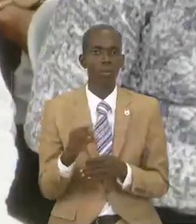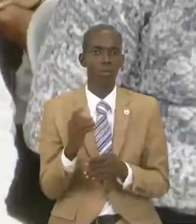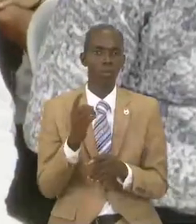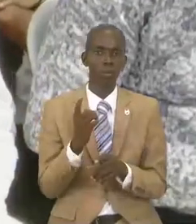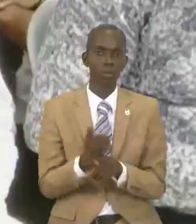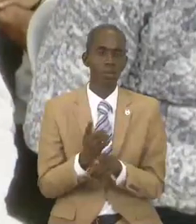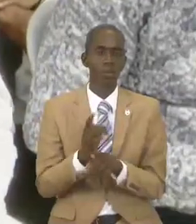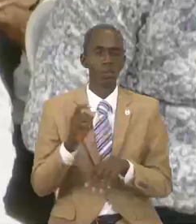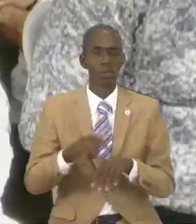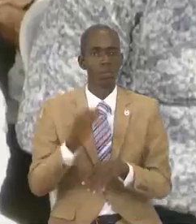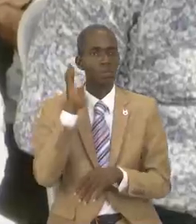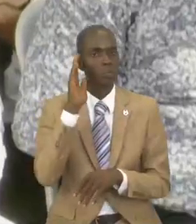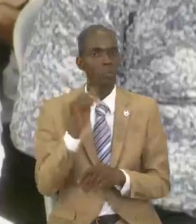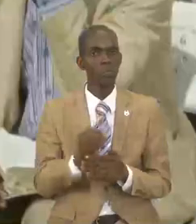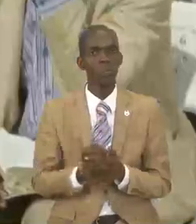l'avorton.